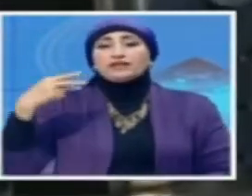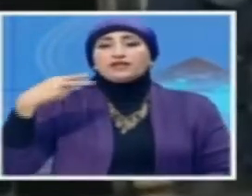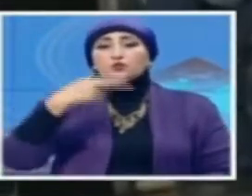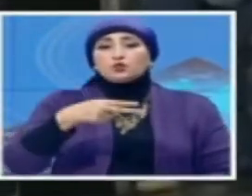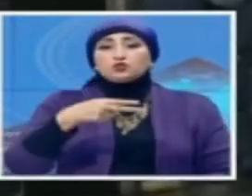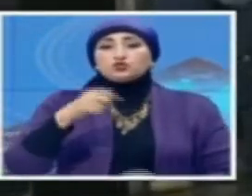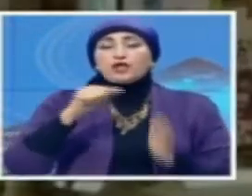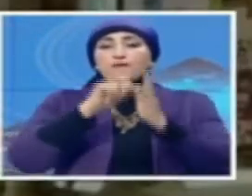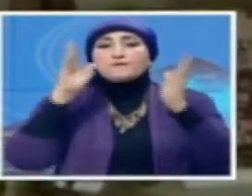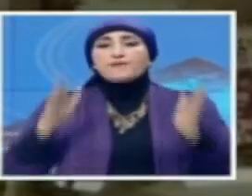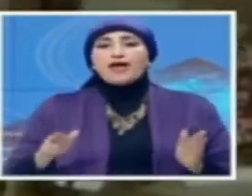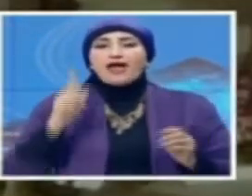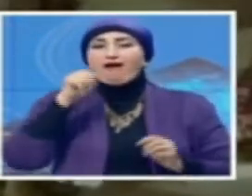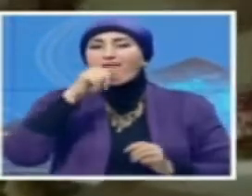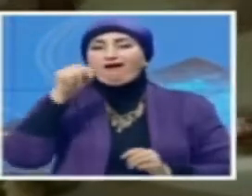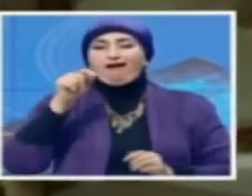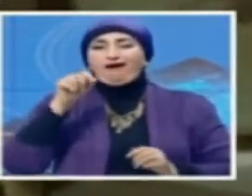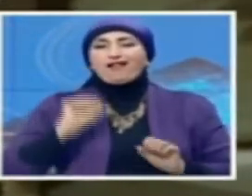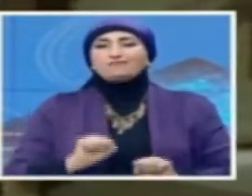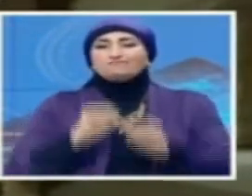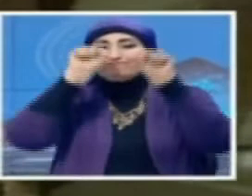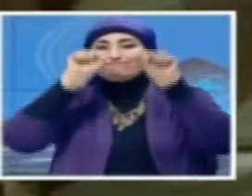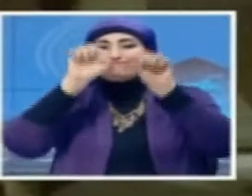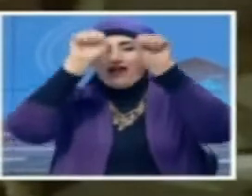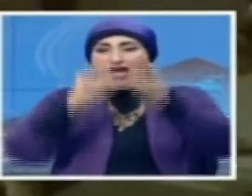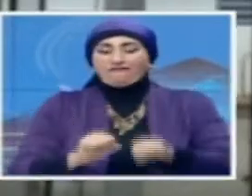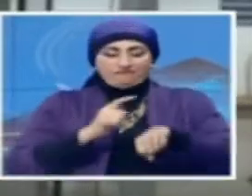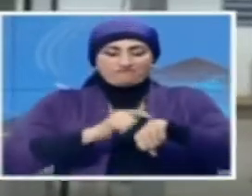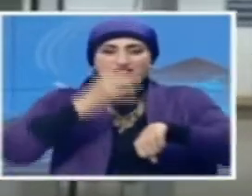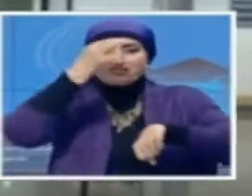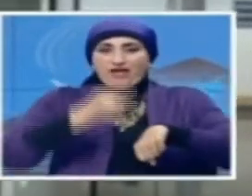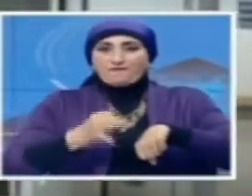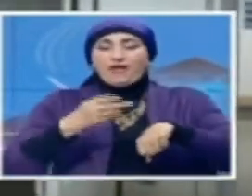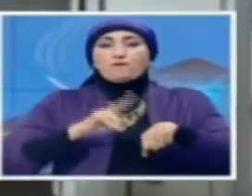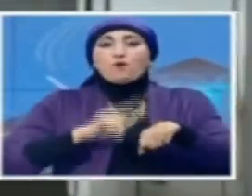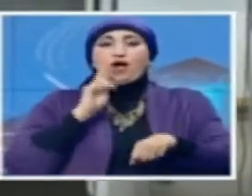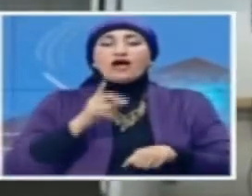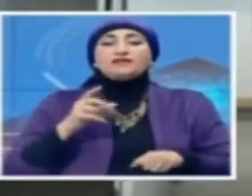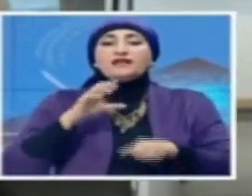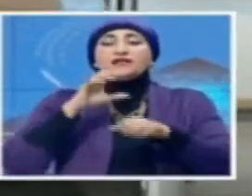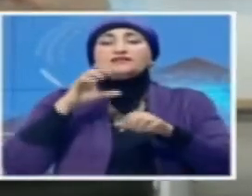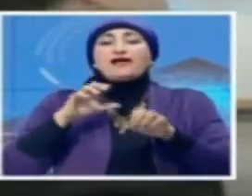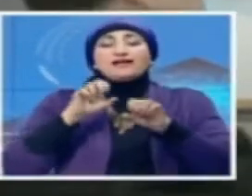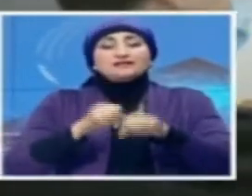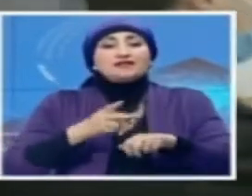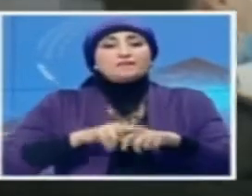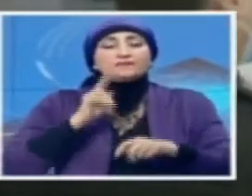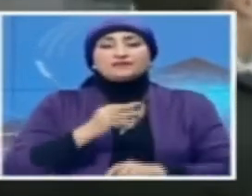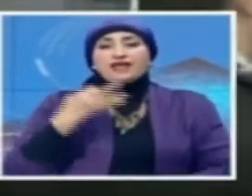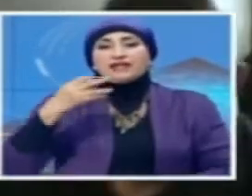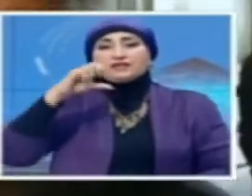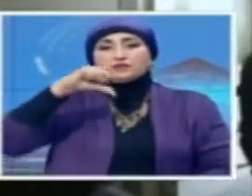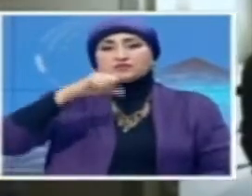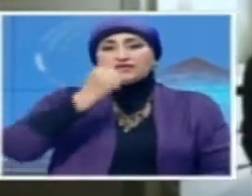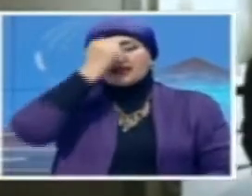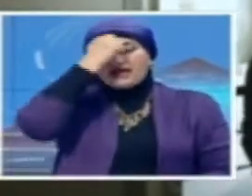4322 محلا مخالفا لقرار مواعيد الغلق. كما تم ضبط عدد